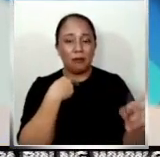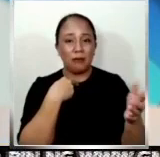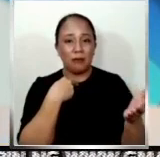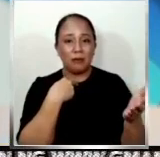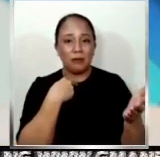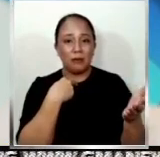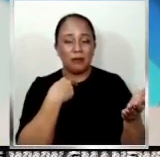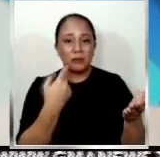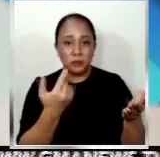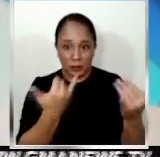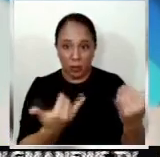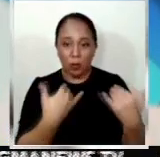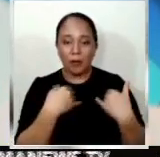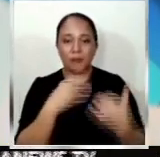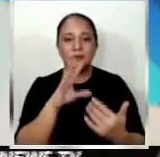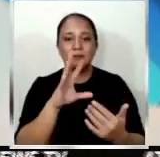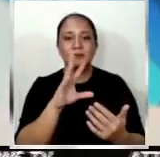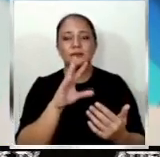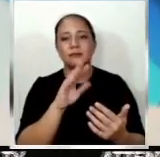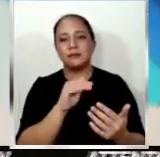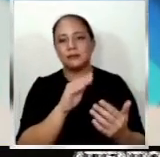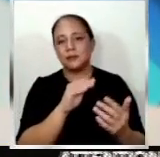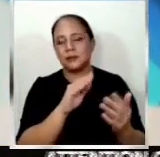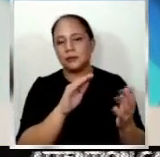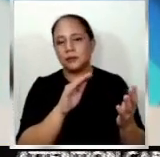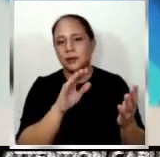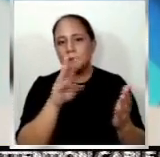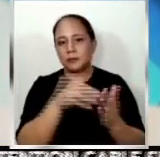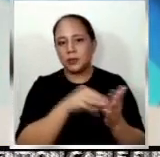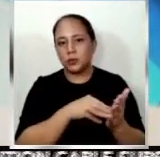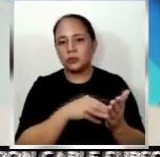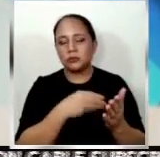50 billion na nilaan na pondo para sa kanilang